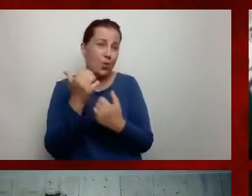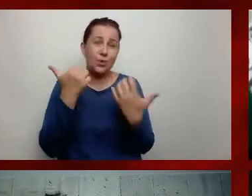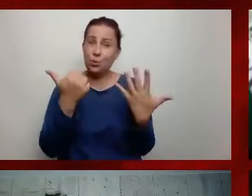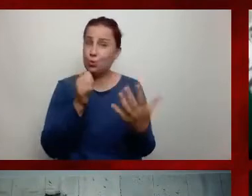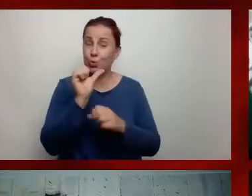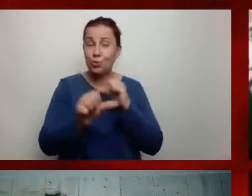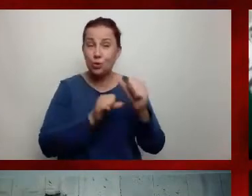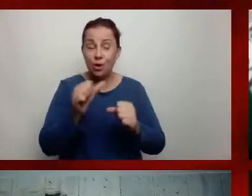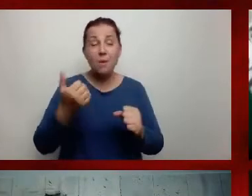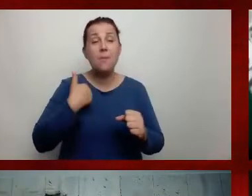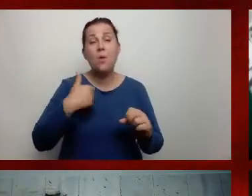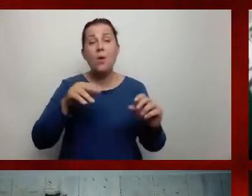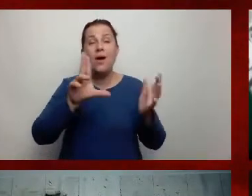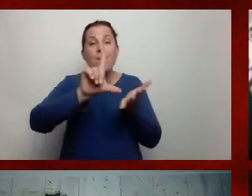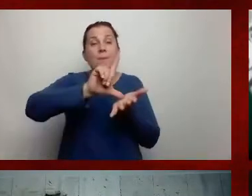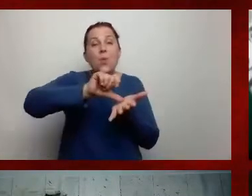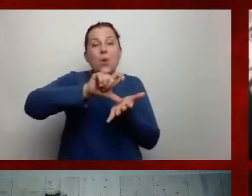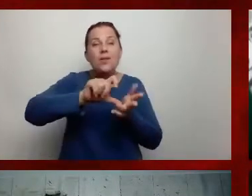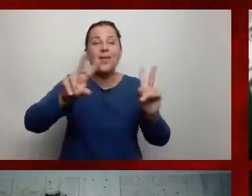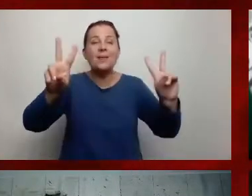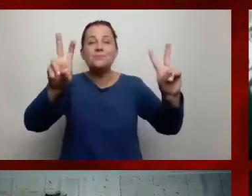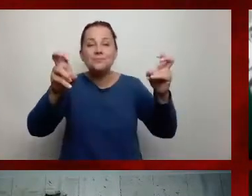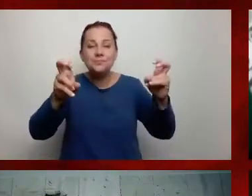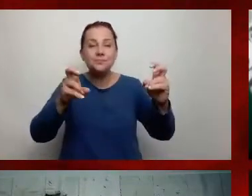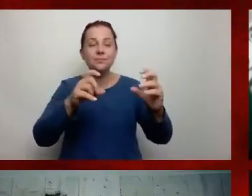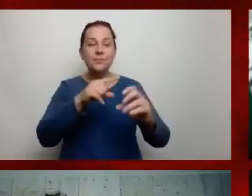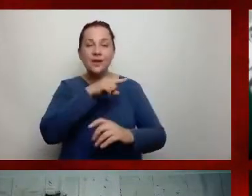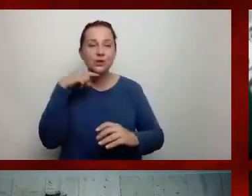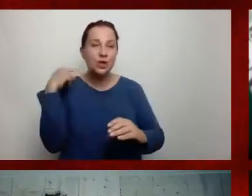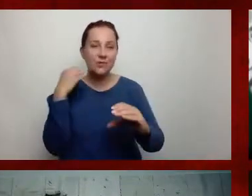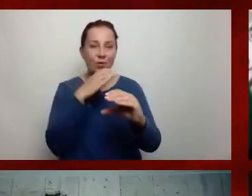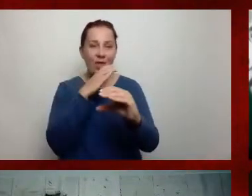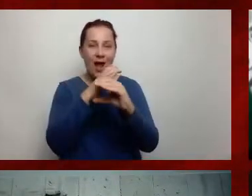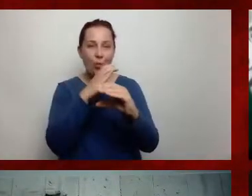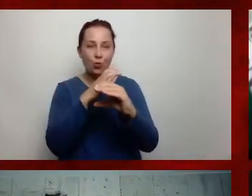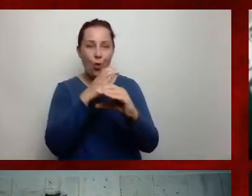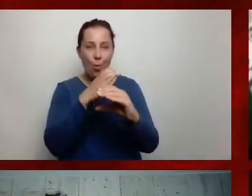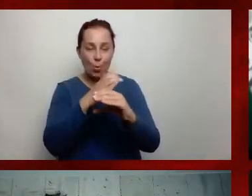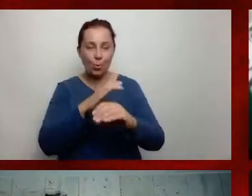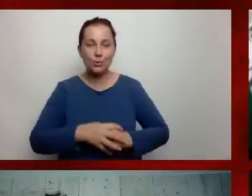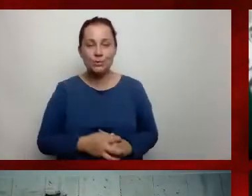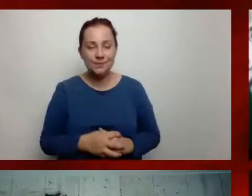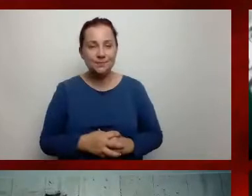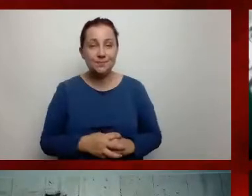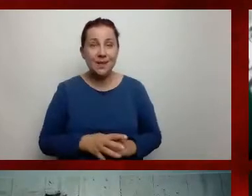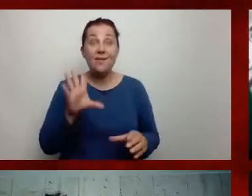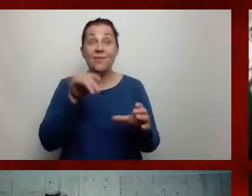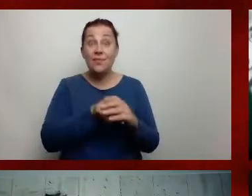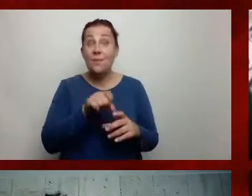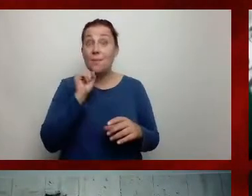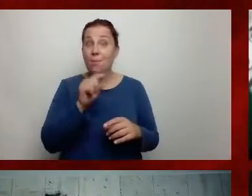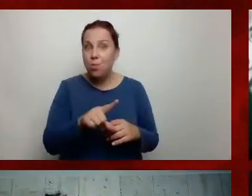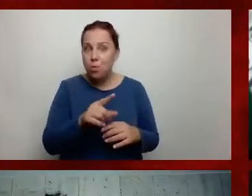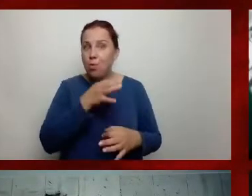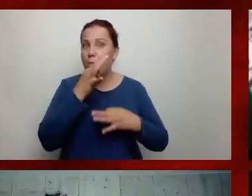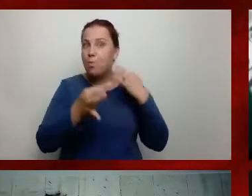Czerwony Autobus, taki tytuł po norwesku, Den Roden Bussen, tak mi się wydaje. Jedną z piosenek jest